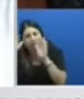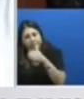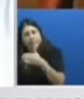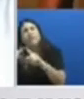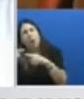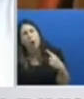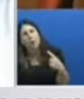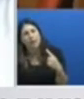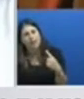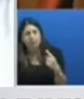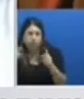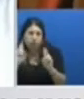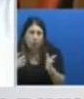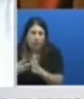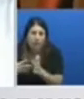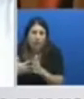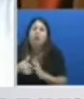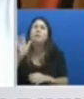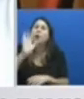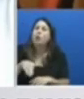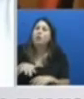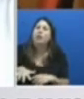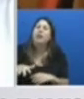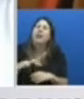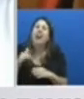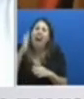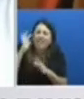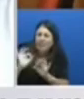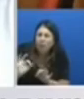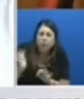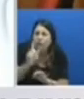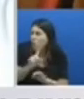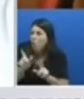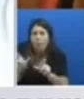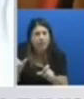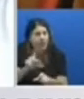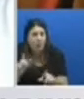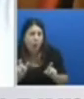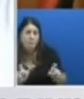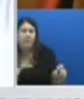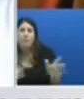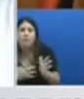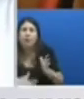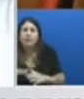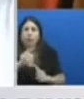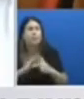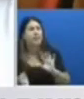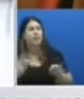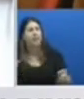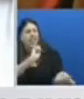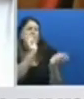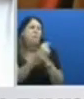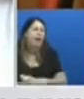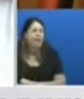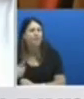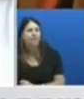לכם ברמה של מה יקרה הלאה אתם יודעים הייתי היום שם בדיון אם לא הייתי עורכת דין הייתי חושבת שהשאלות של השטים הן שאלות רציניות ה שעלו